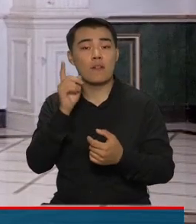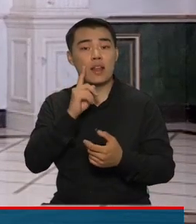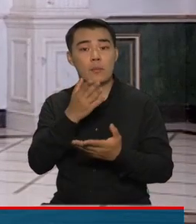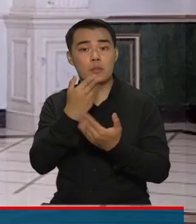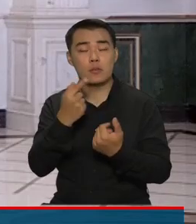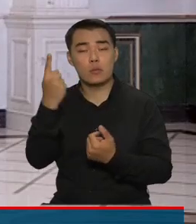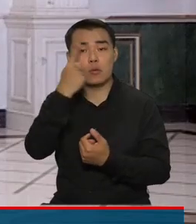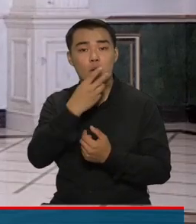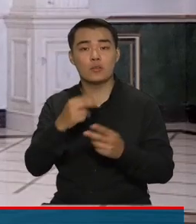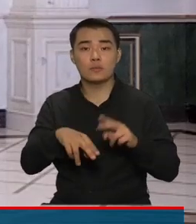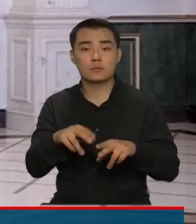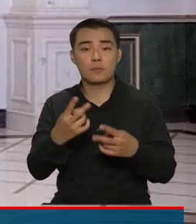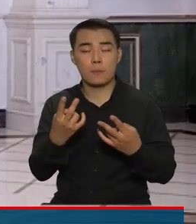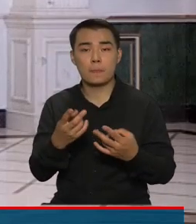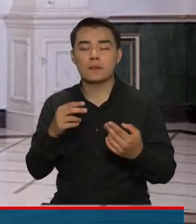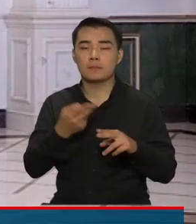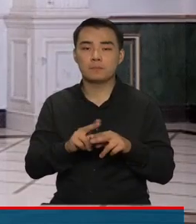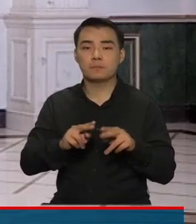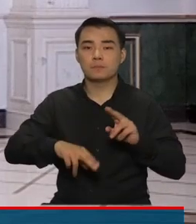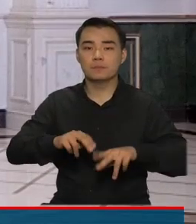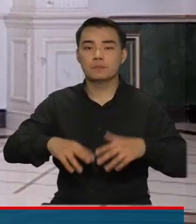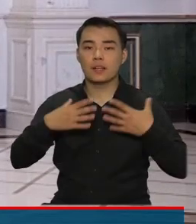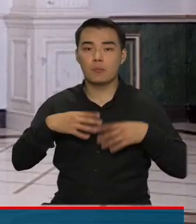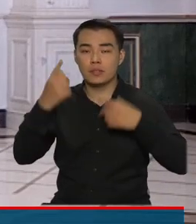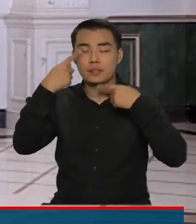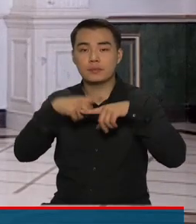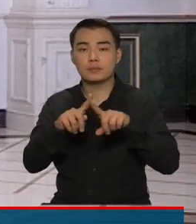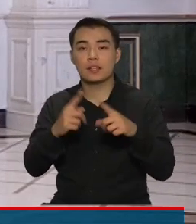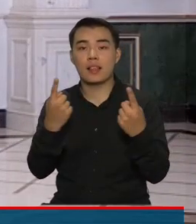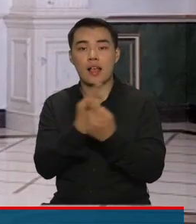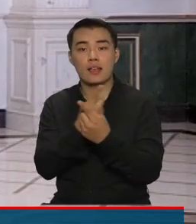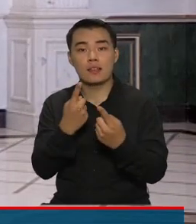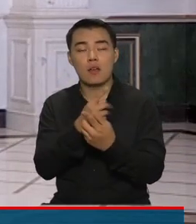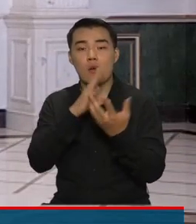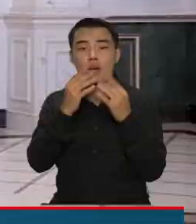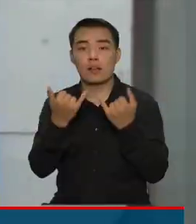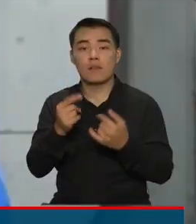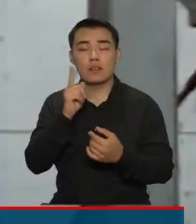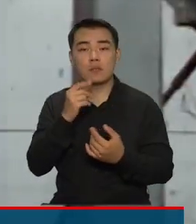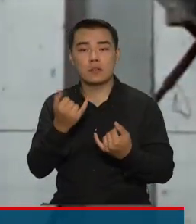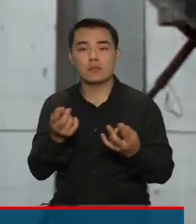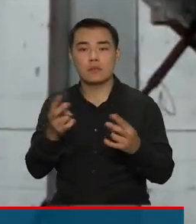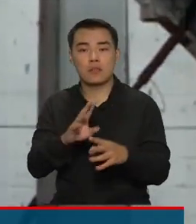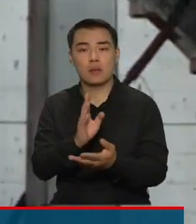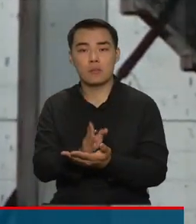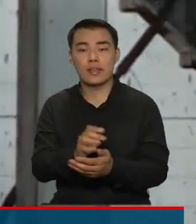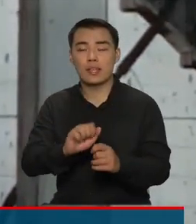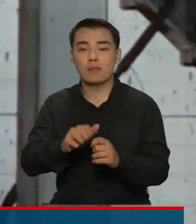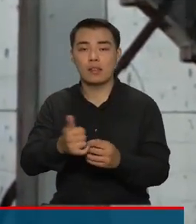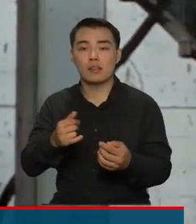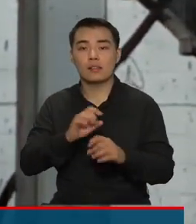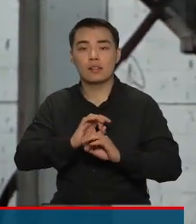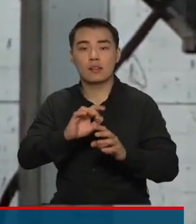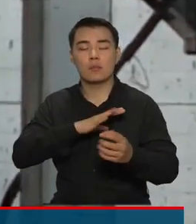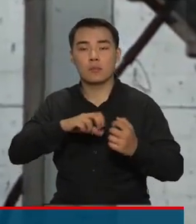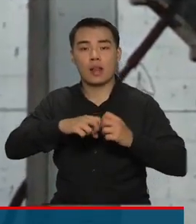надо сделать. Его не делали. Поэтому вот таким комом накапливалось, и сегодня мы имеем то, что мы имеем. Инвесторов заверили,